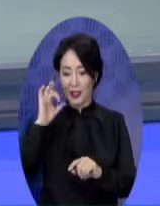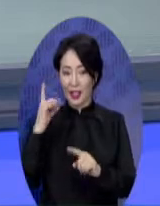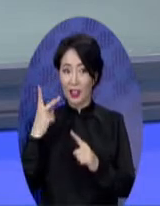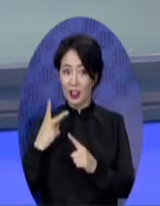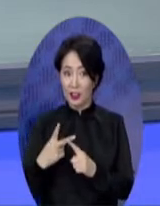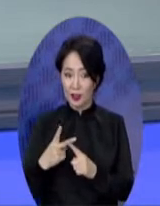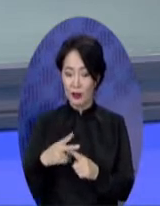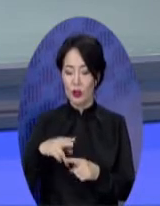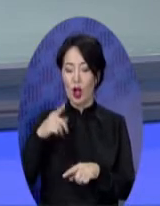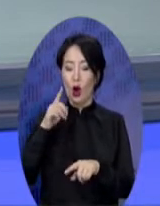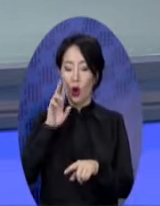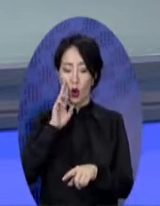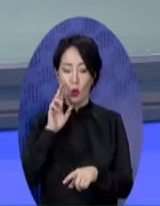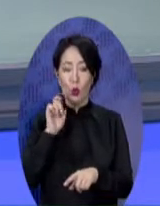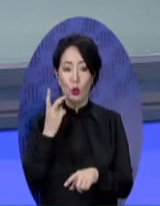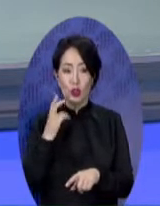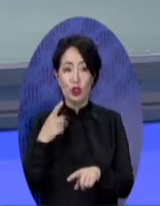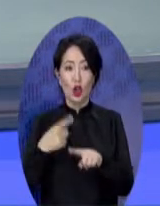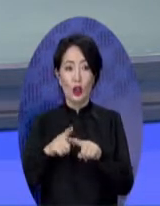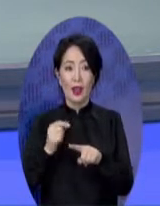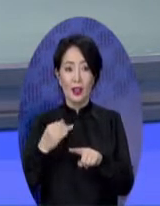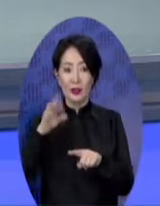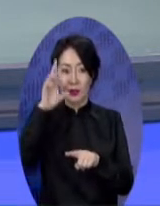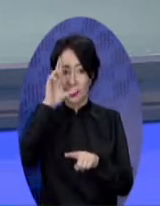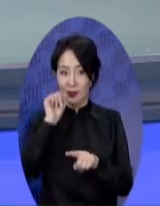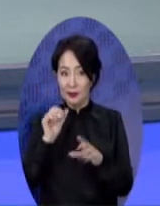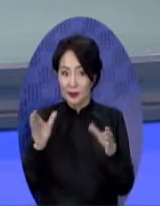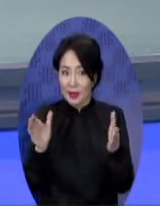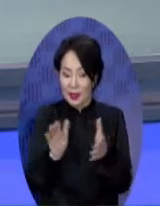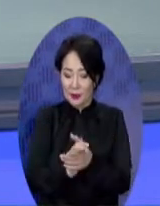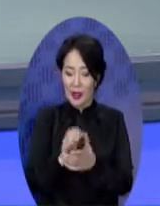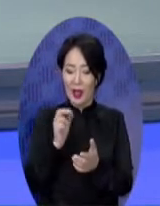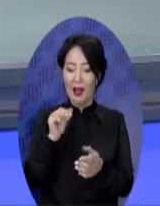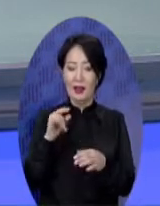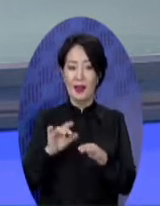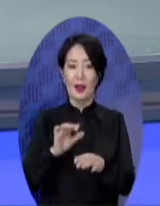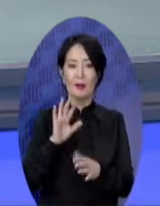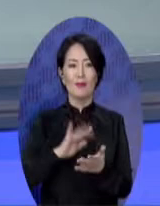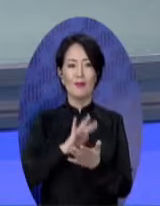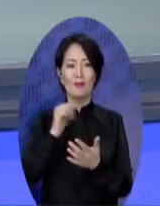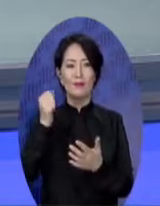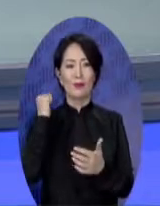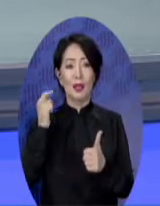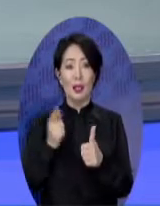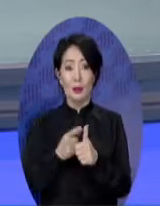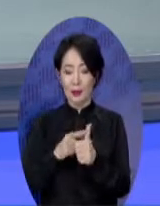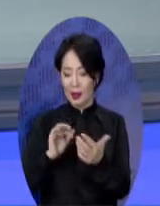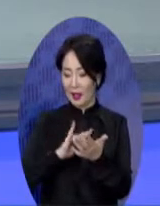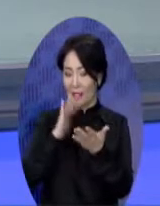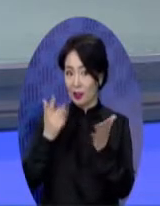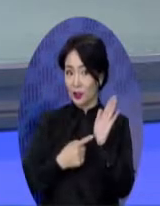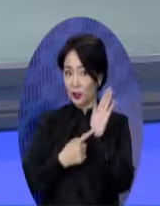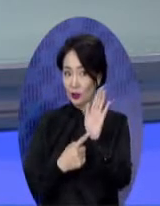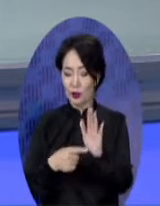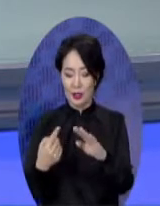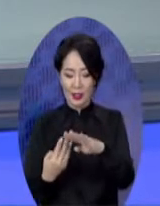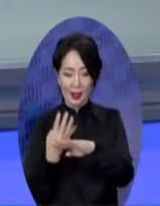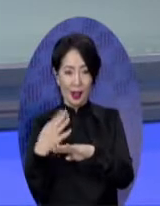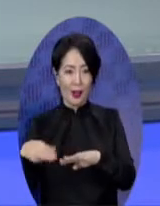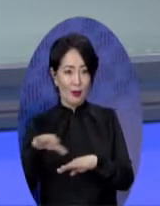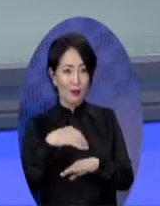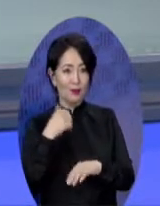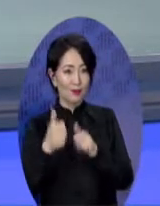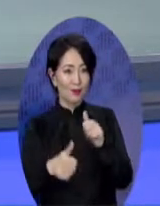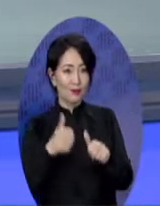телевиз, хүнс хөдөө аж ахуйн яамтай хамтран Атрын баатруудаа алдаршуулж байгаа юм а. Ажил, үйлс, амжилтаараа, бусдаас онцгойрч байгаа тариалангийн шилдгүүдээс энэ